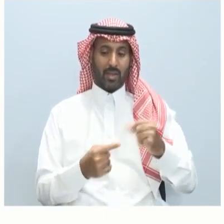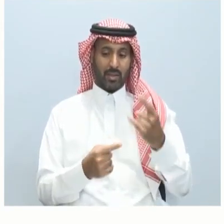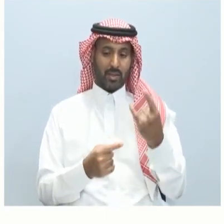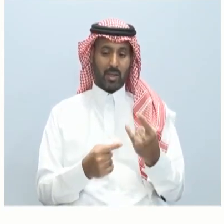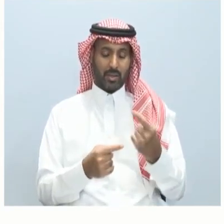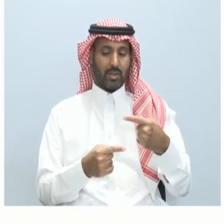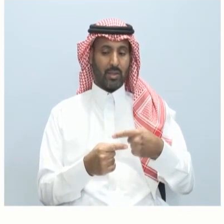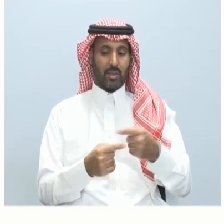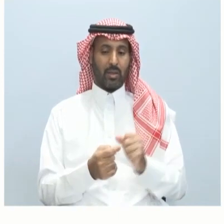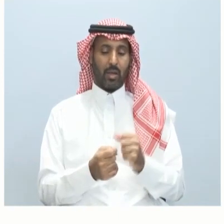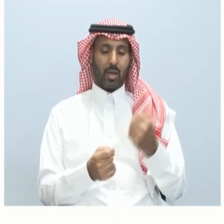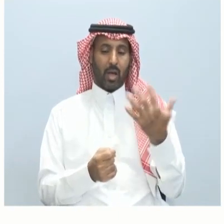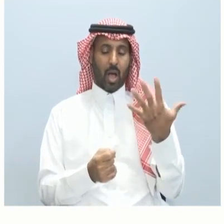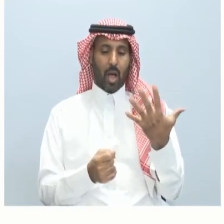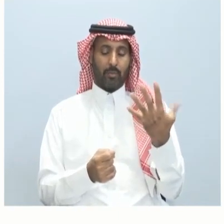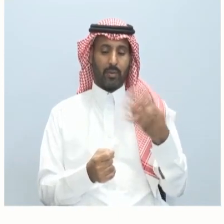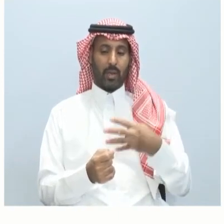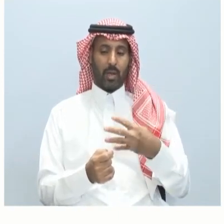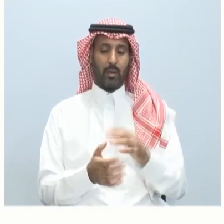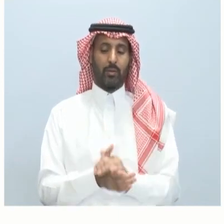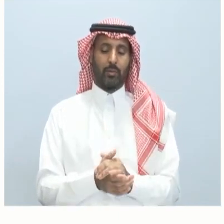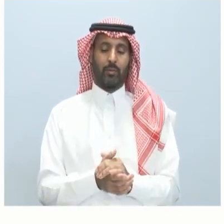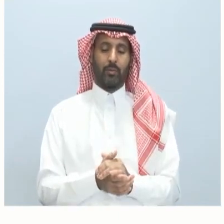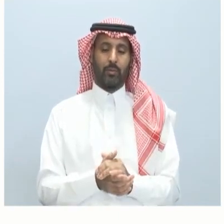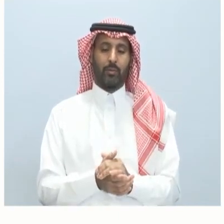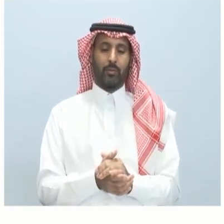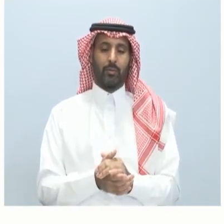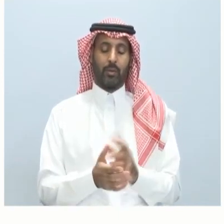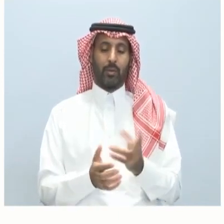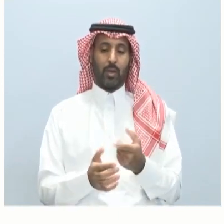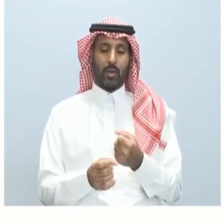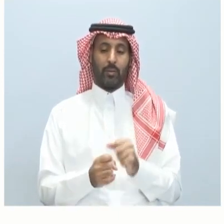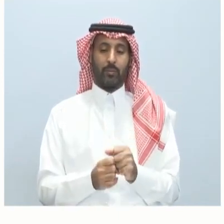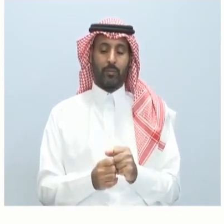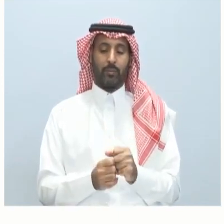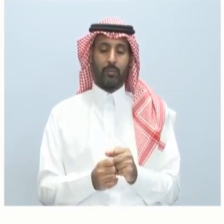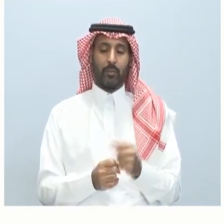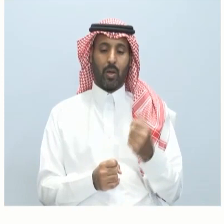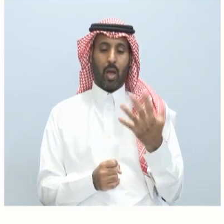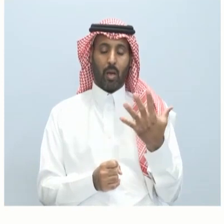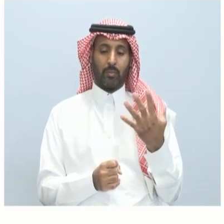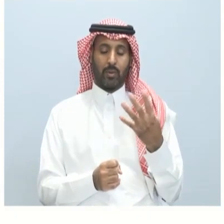10 فاصبح يعني يساوي 45 الناتج اصبح